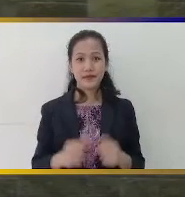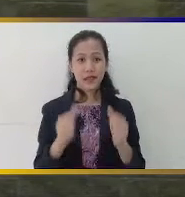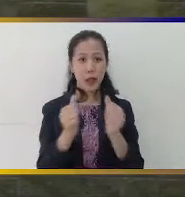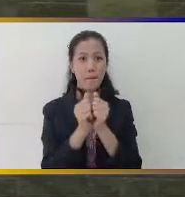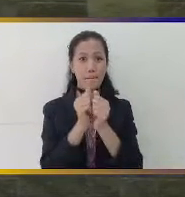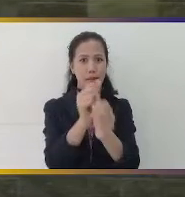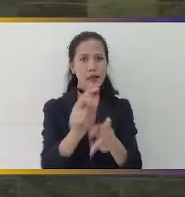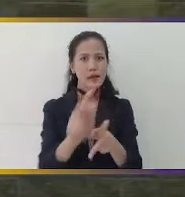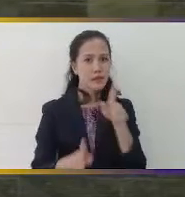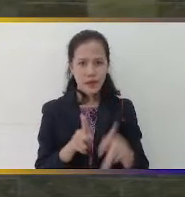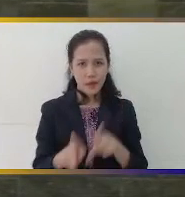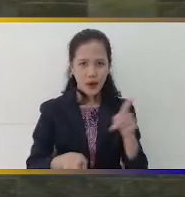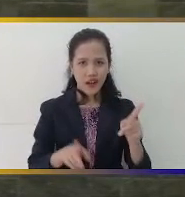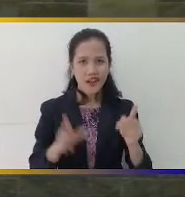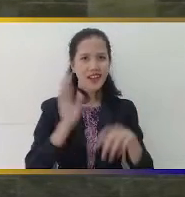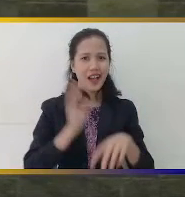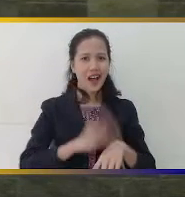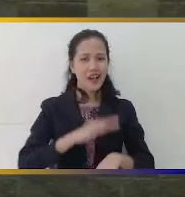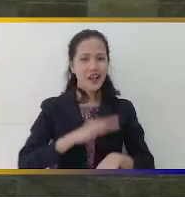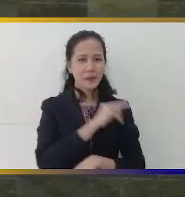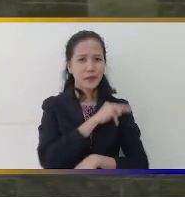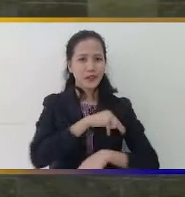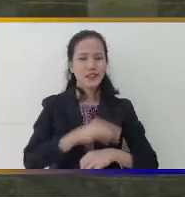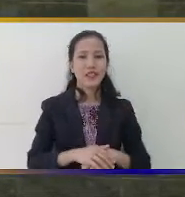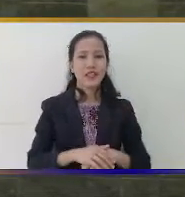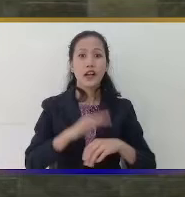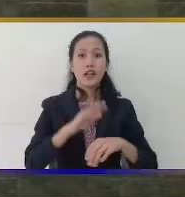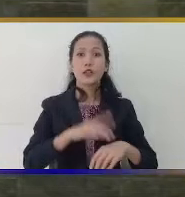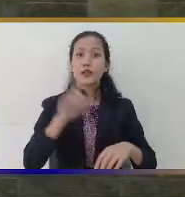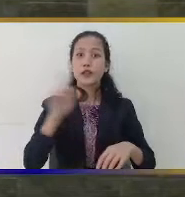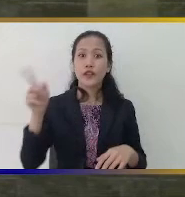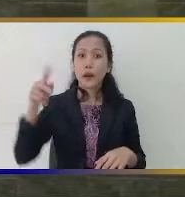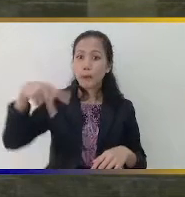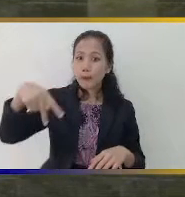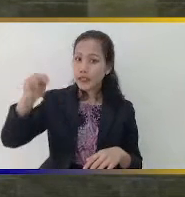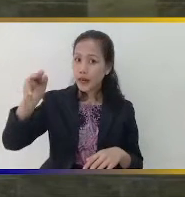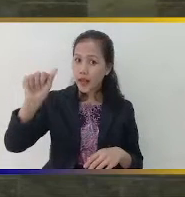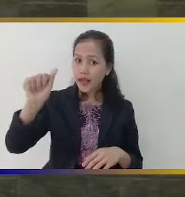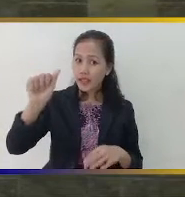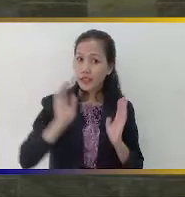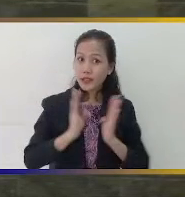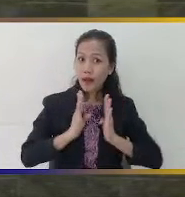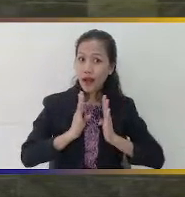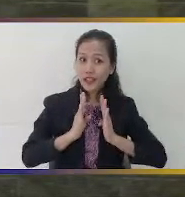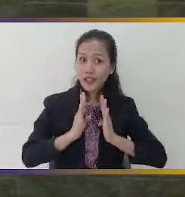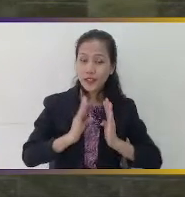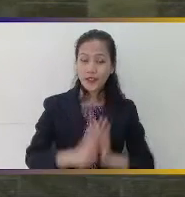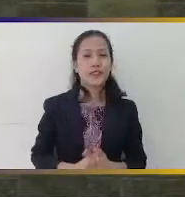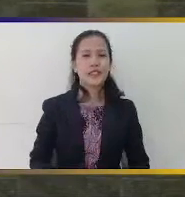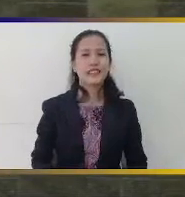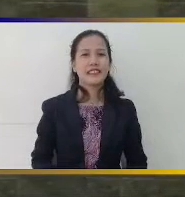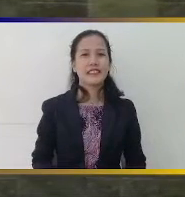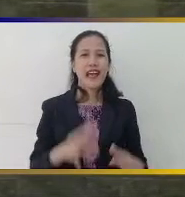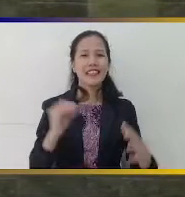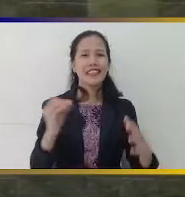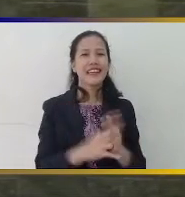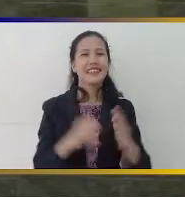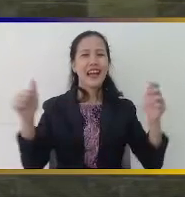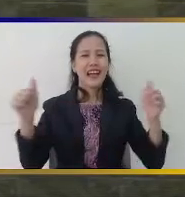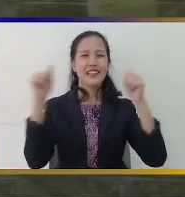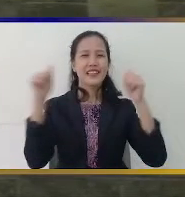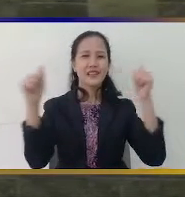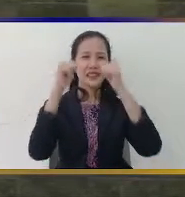people doon po sa Christian Bible Baptist Church, PMA side. No? And the anniversary was